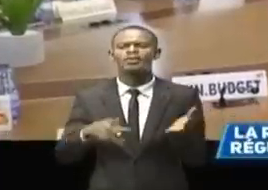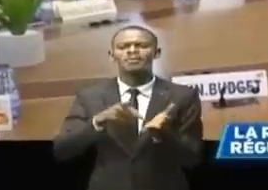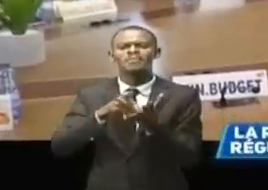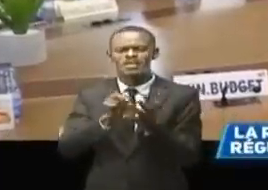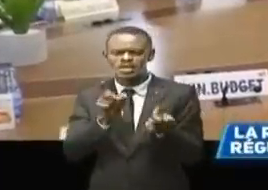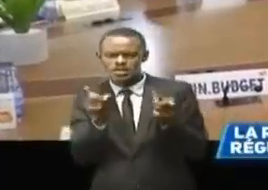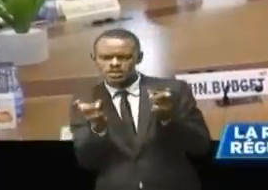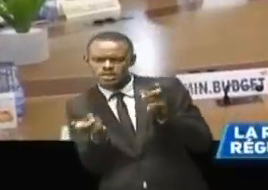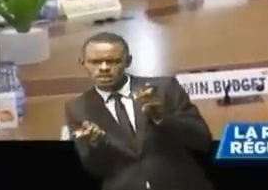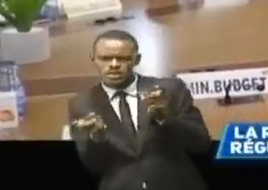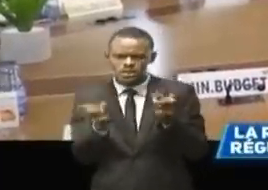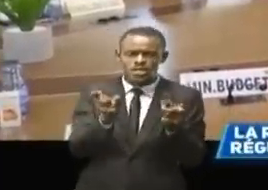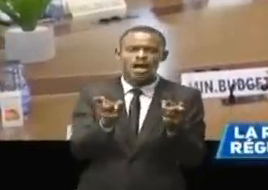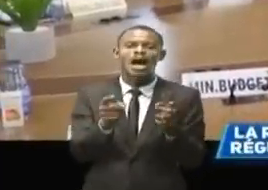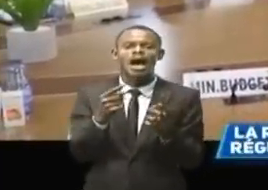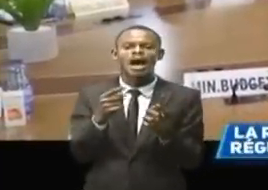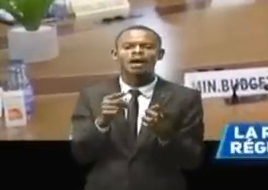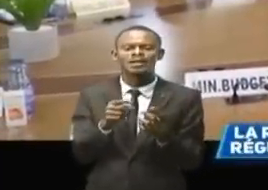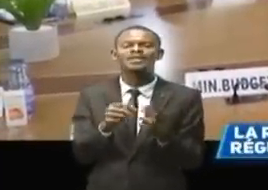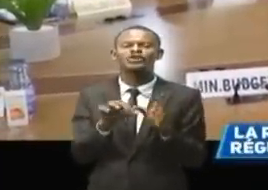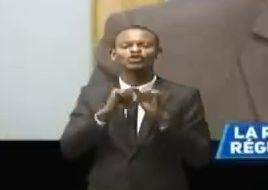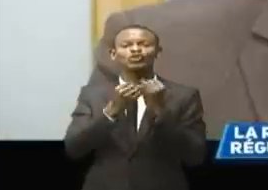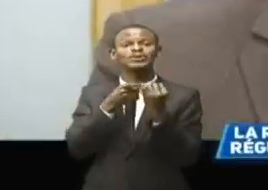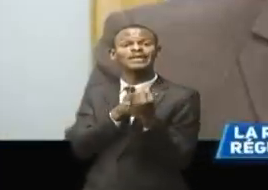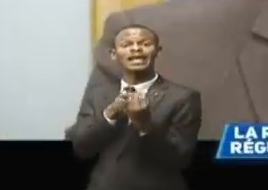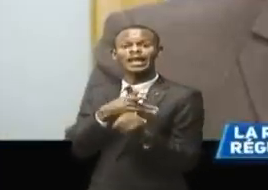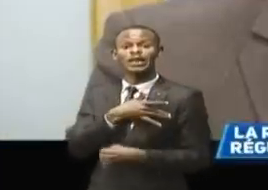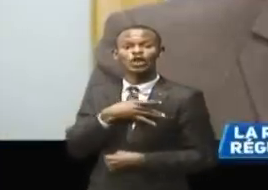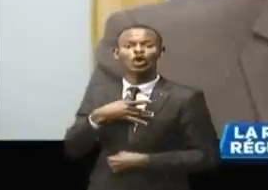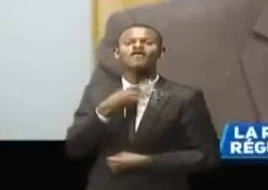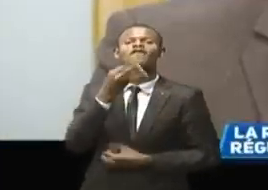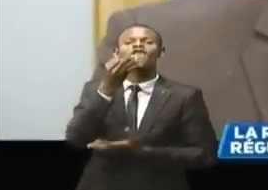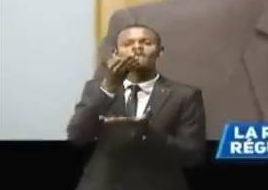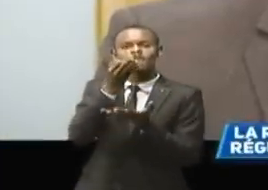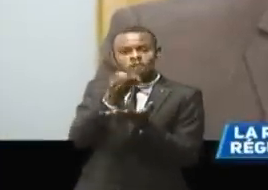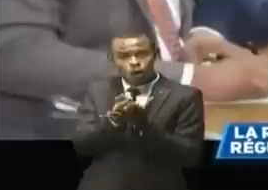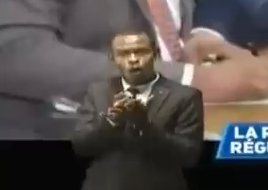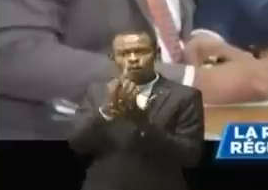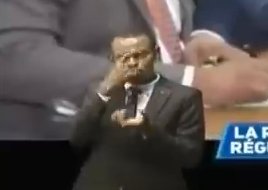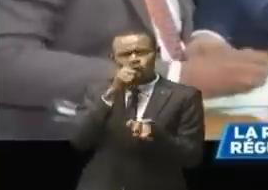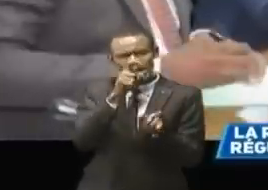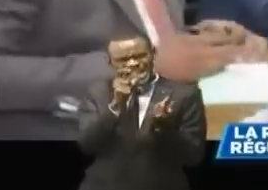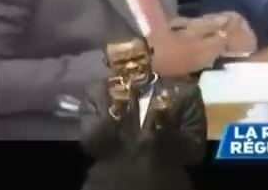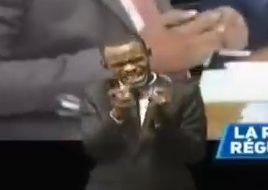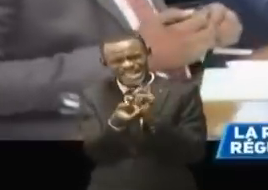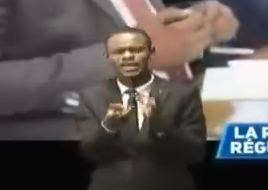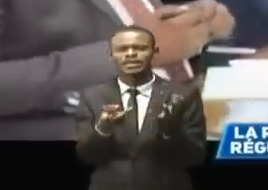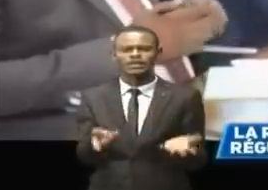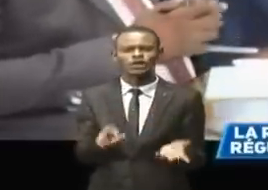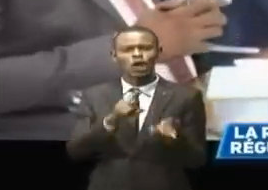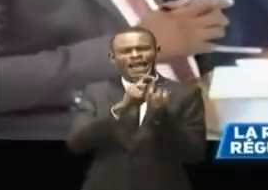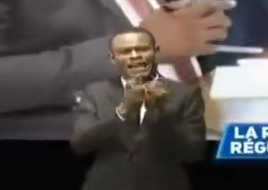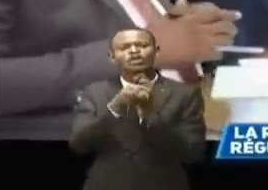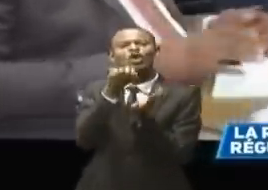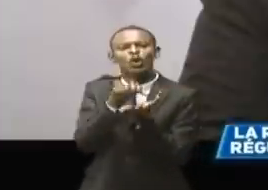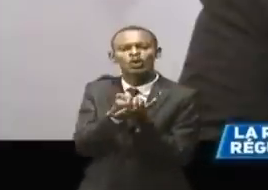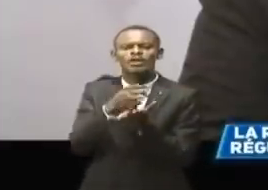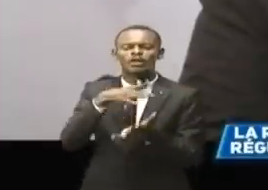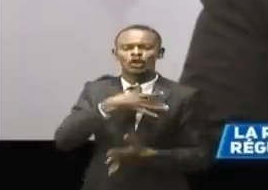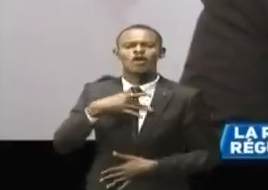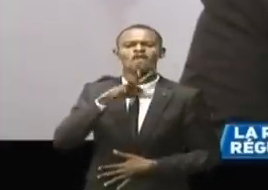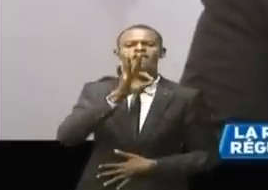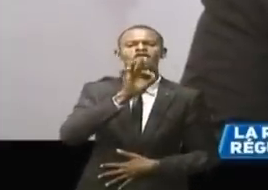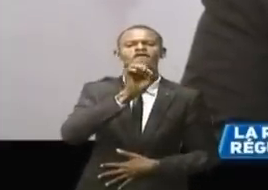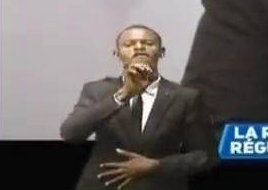nationale. Ce fonds sera aussi le cadre approprié à travers lequel le gouvernement pourra apporter son appui